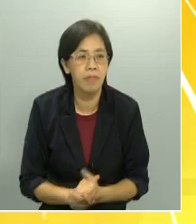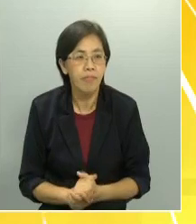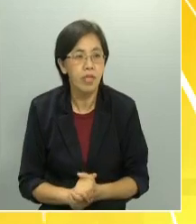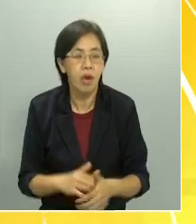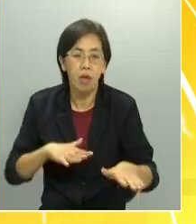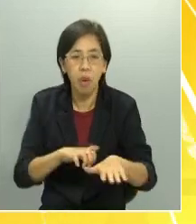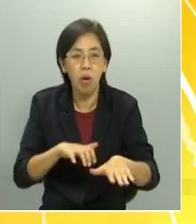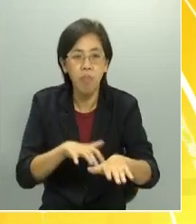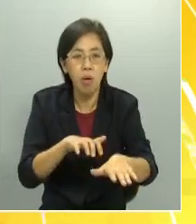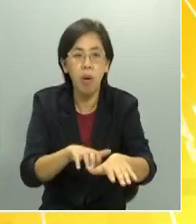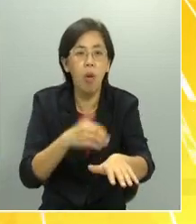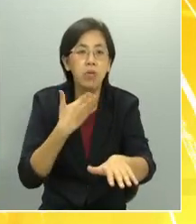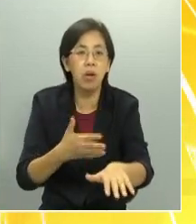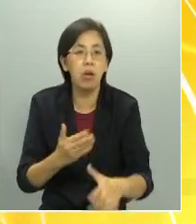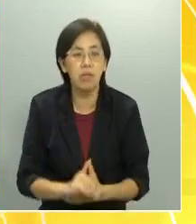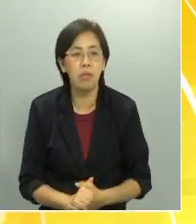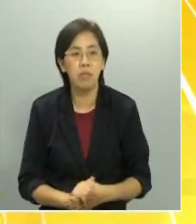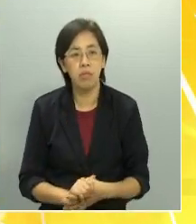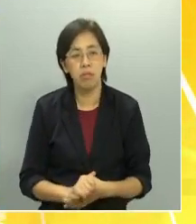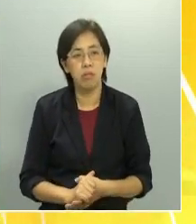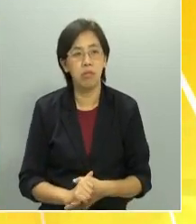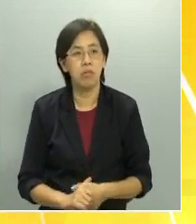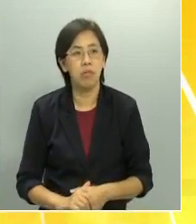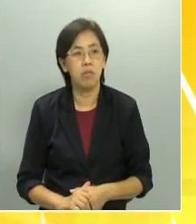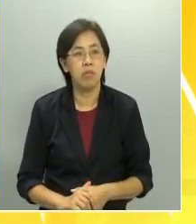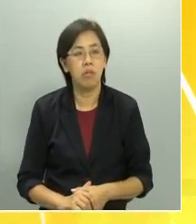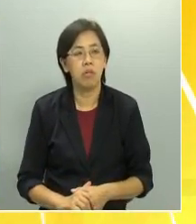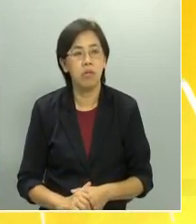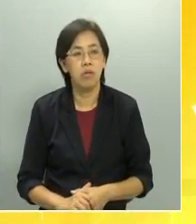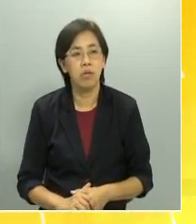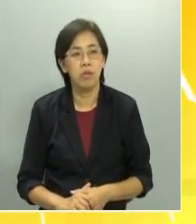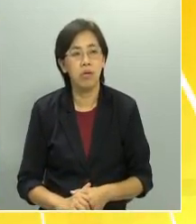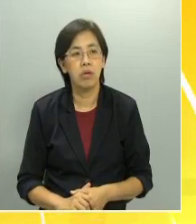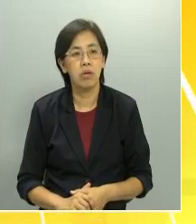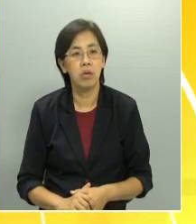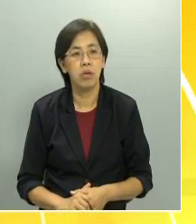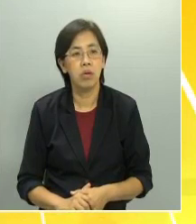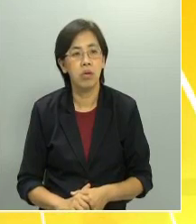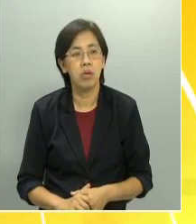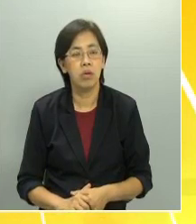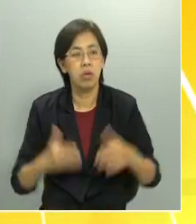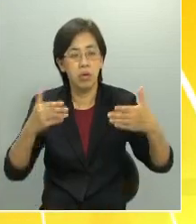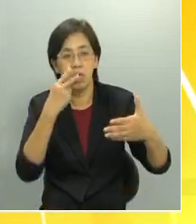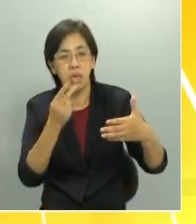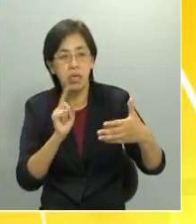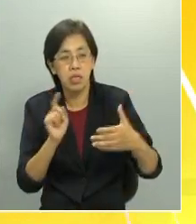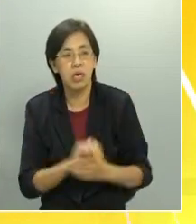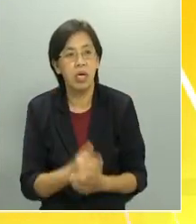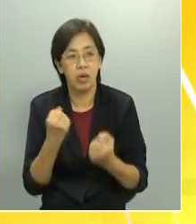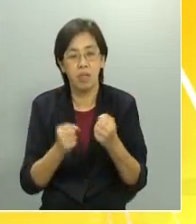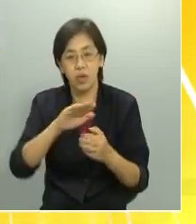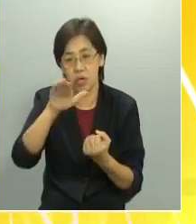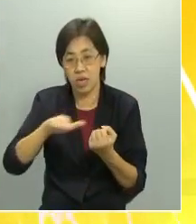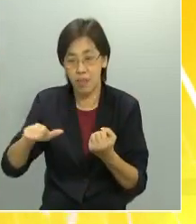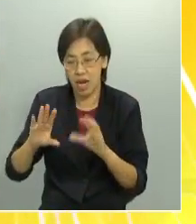ไปเรื่อยๆตลอดทางเลยคร ับเทินใต้สะพานมาแล้วครับแล้วผมมองกระจกมันมีรถกระบะขับไม่เปิด